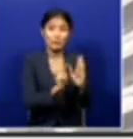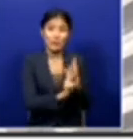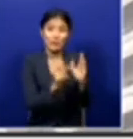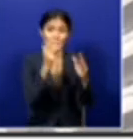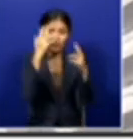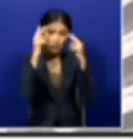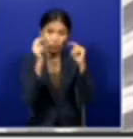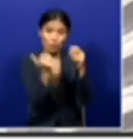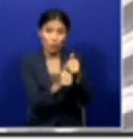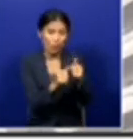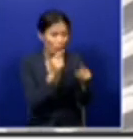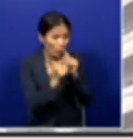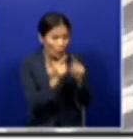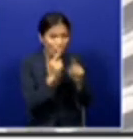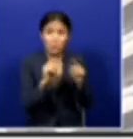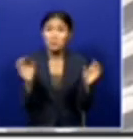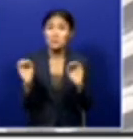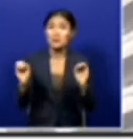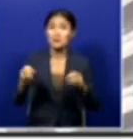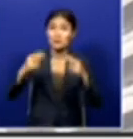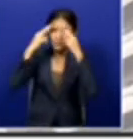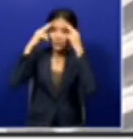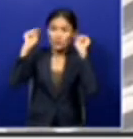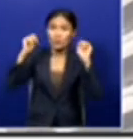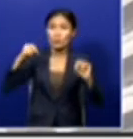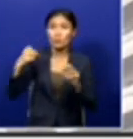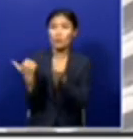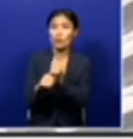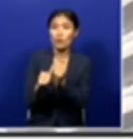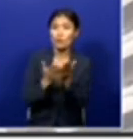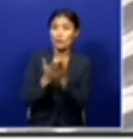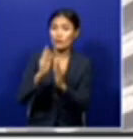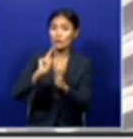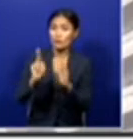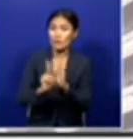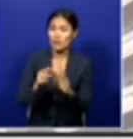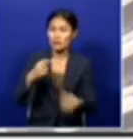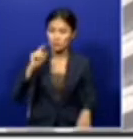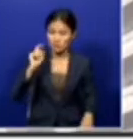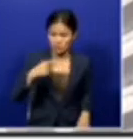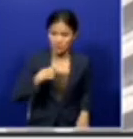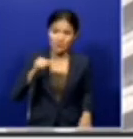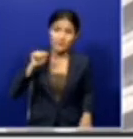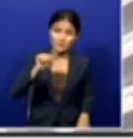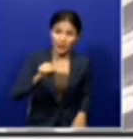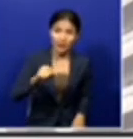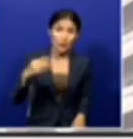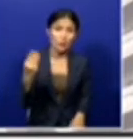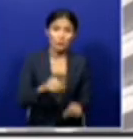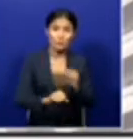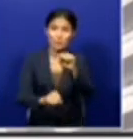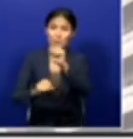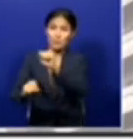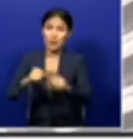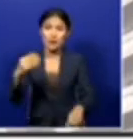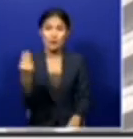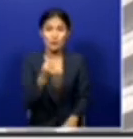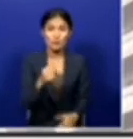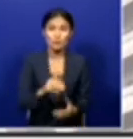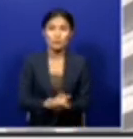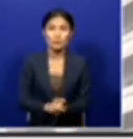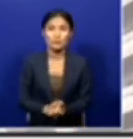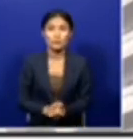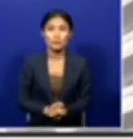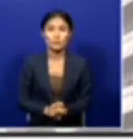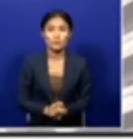านรองวิษณุก็รีบออกคำสั่งเพราะต้องการให้มันรวดเร็วนะฮะอย่างที่หลายๆท่านเป็นห่วงต้องทำด้วยความรวด